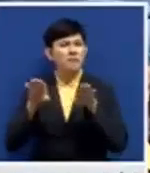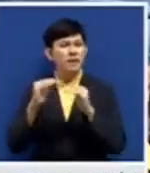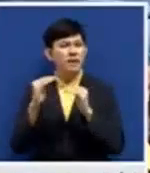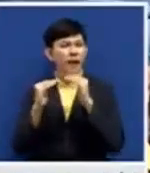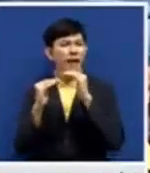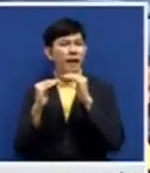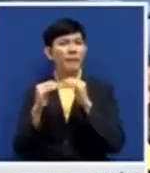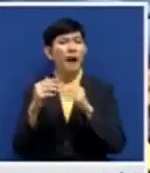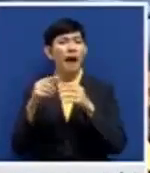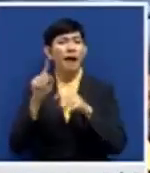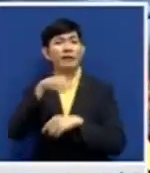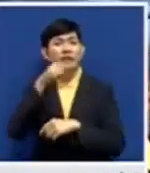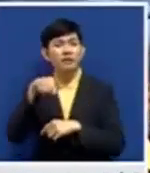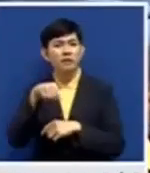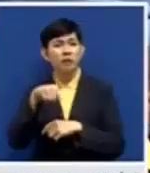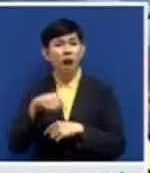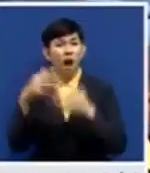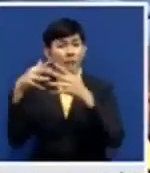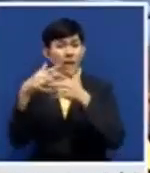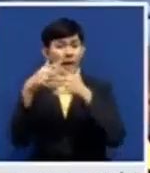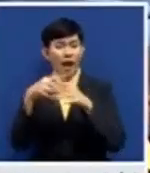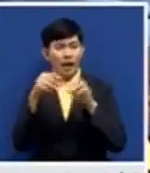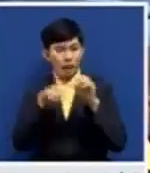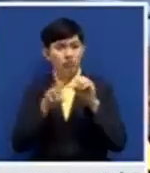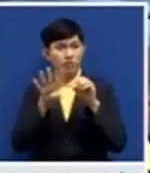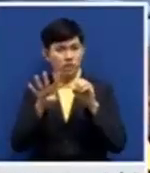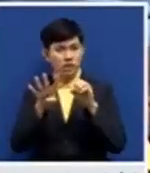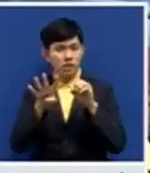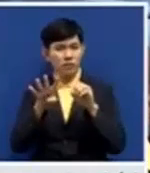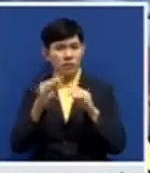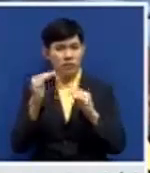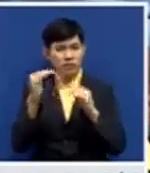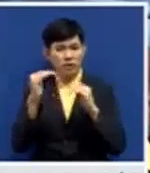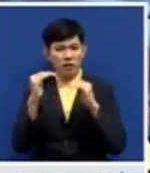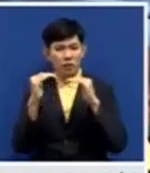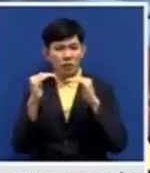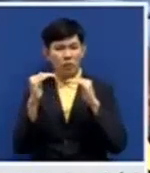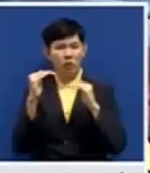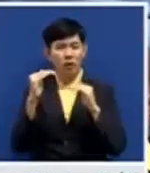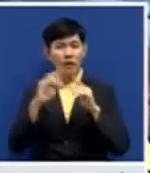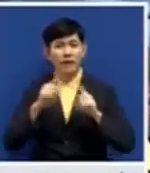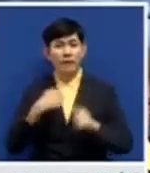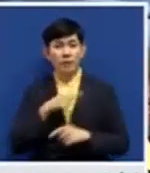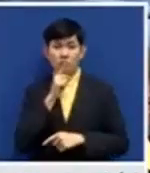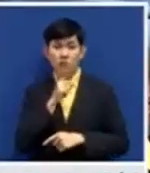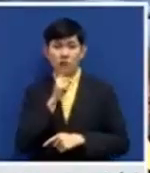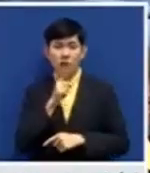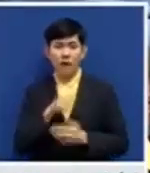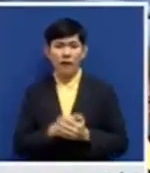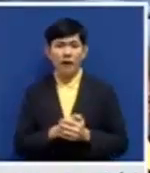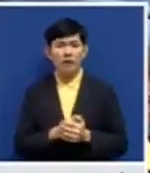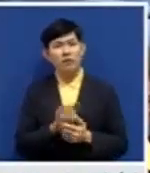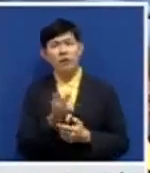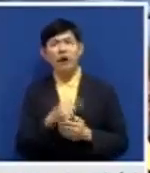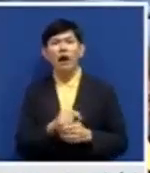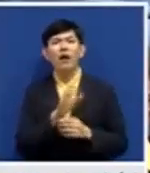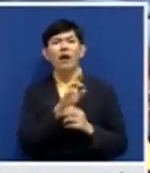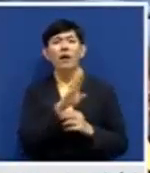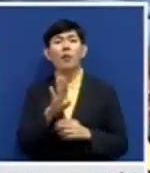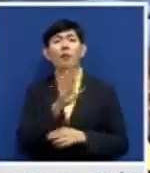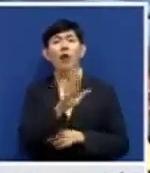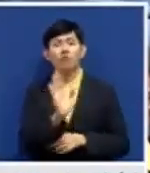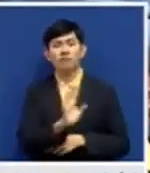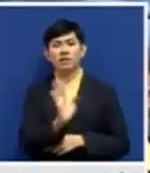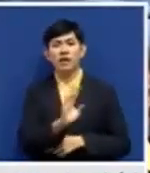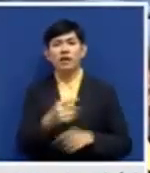จุดสี่นะยิ่งเข้าใกล้หนึ่งบอกว่ายิ่งเหลื่อมล้ำมากขึ้นแต่ผมไม่ได้มาโทษว่าเอฟฟิเชียนอะไรก็แล้วแต่ปั